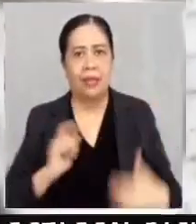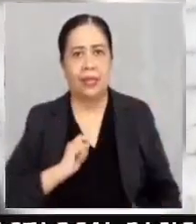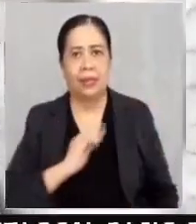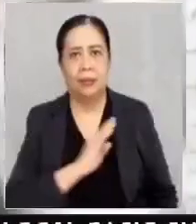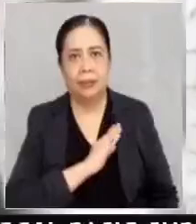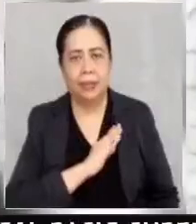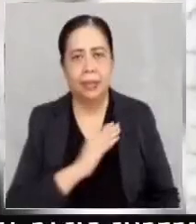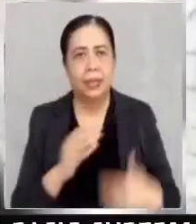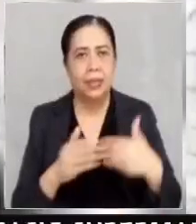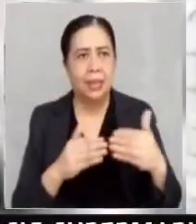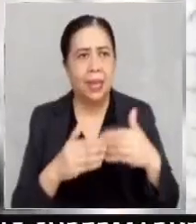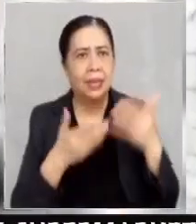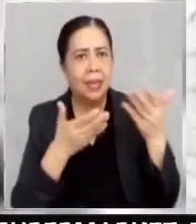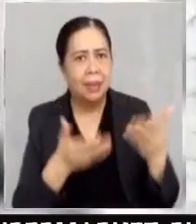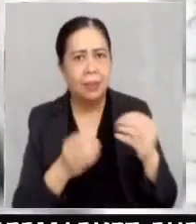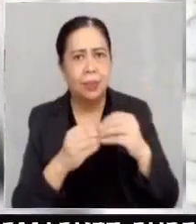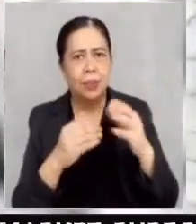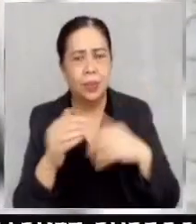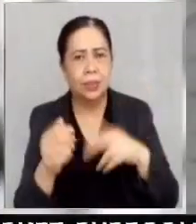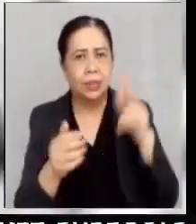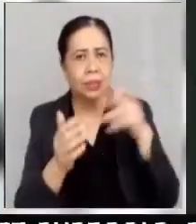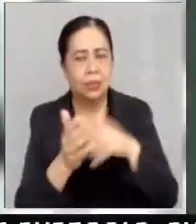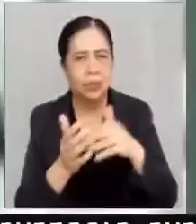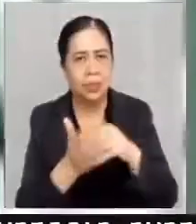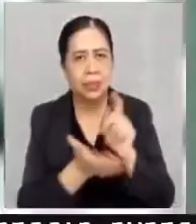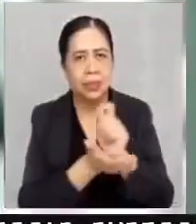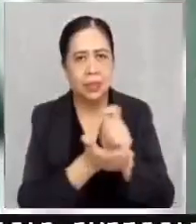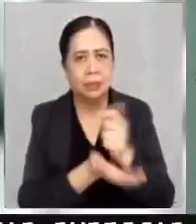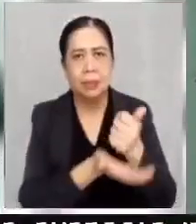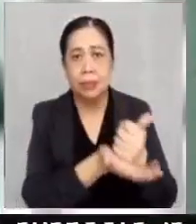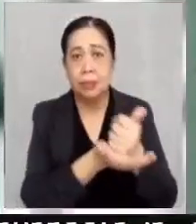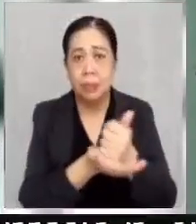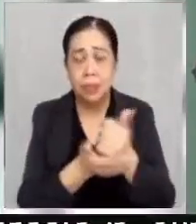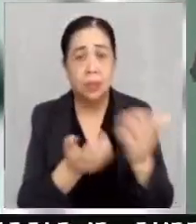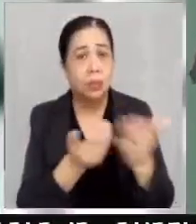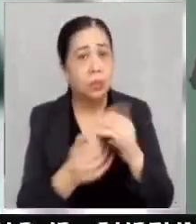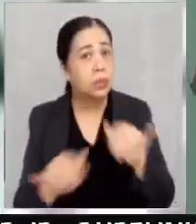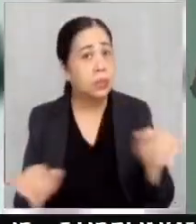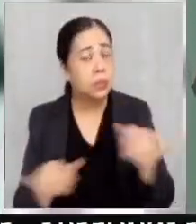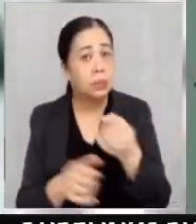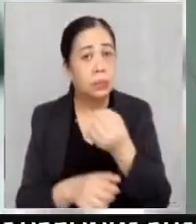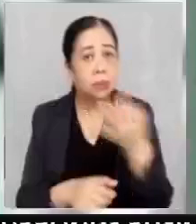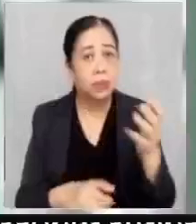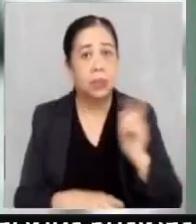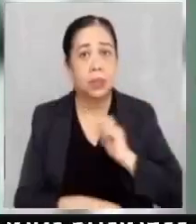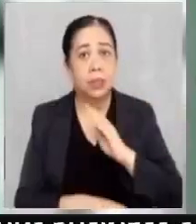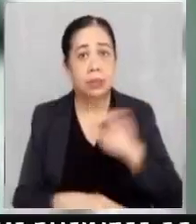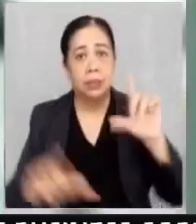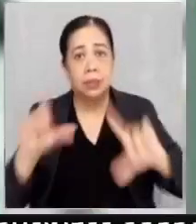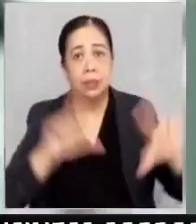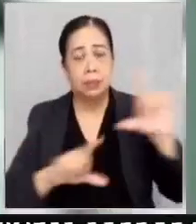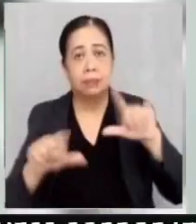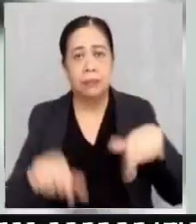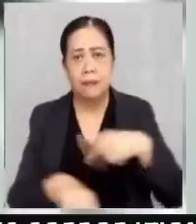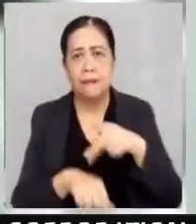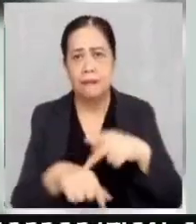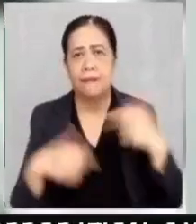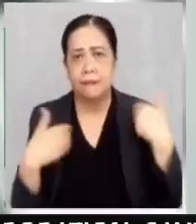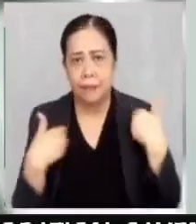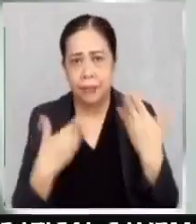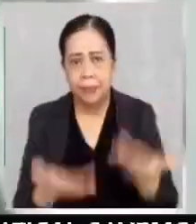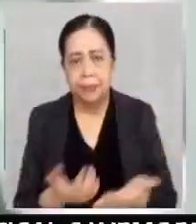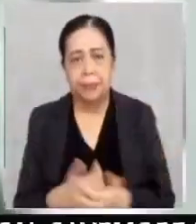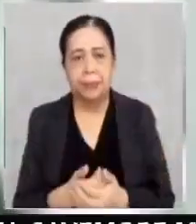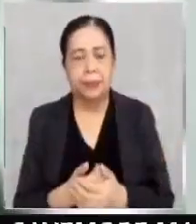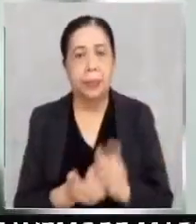mayroon namang mahigit 3,000 treatment facilities at halos parehong bilang ng TB laboratories sa bansa. Our treatment